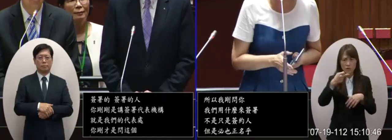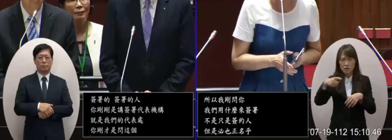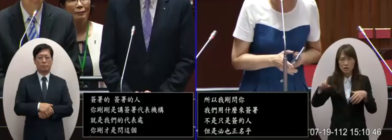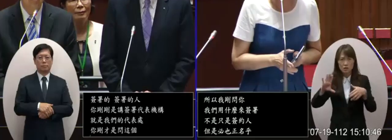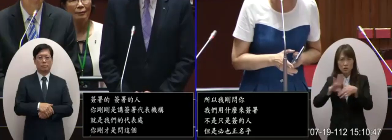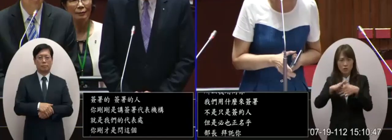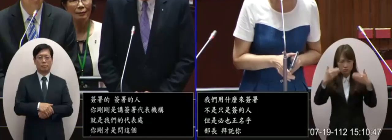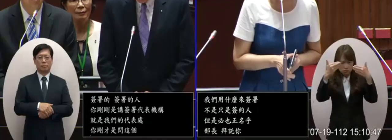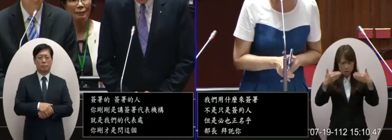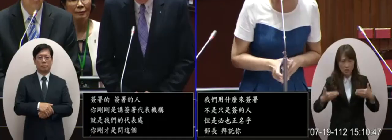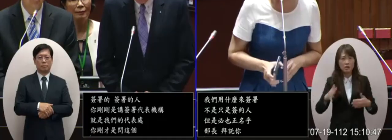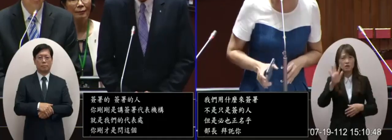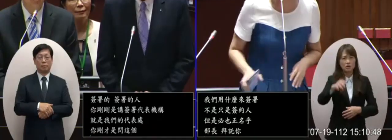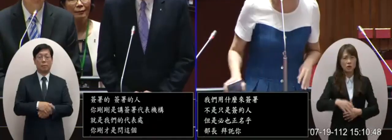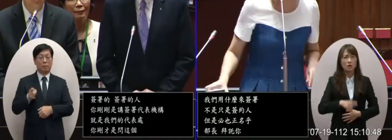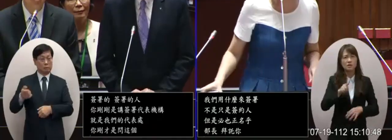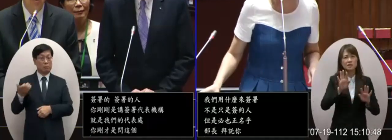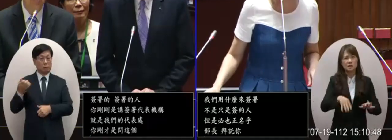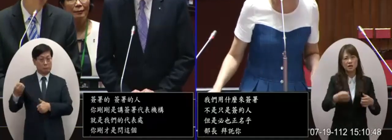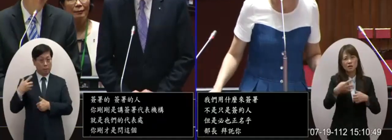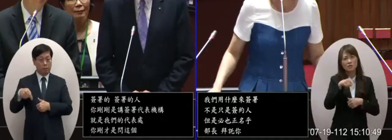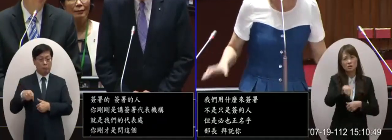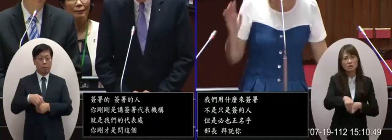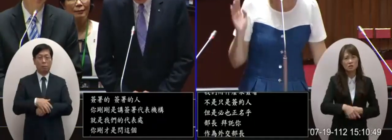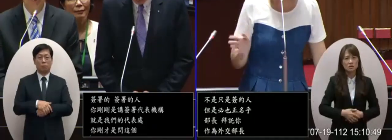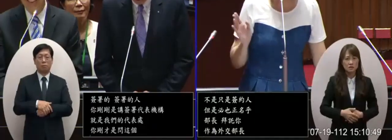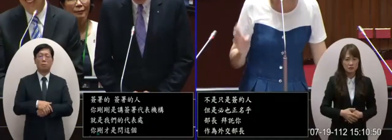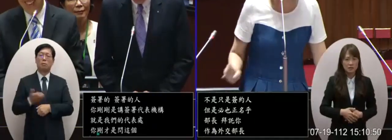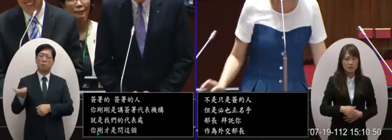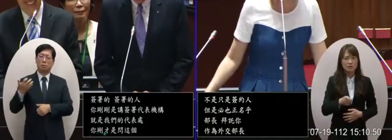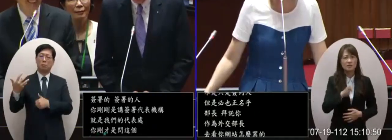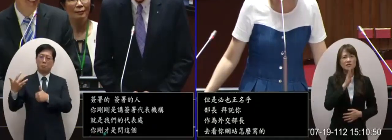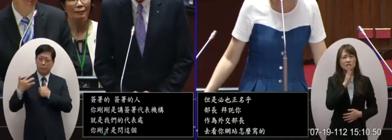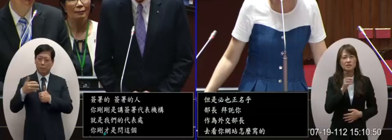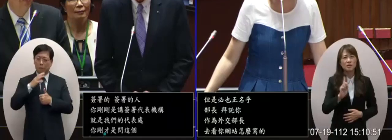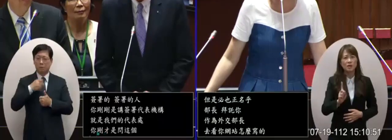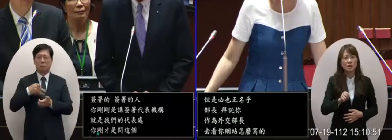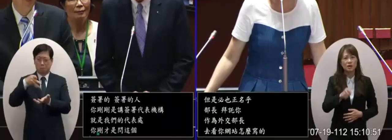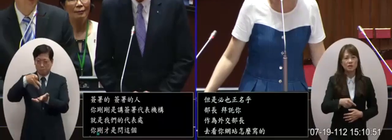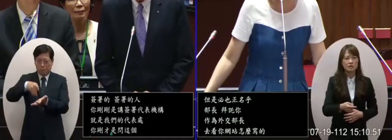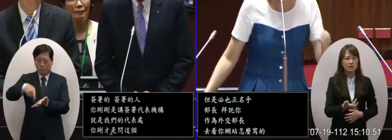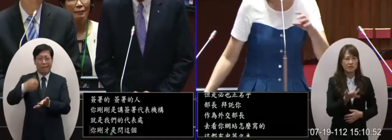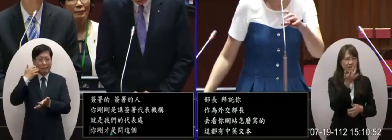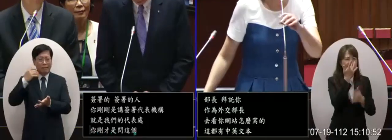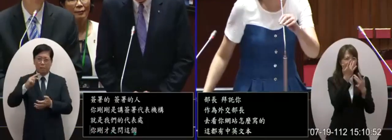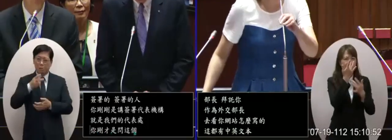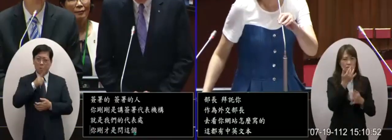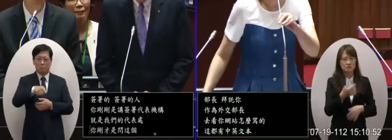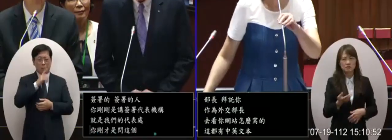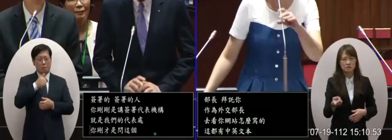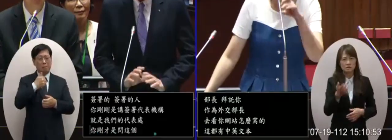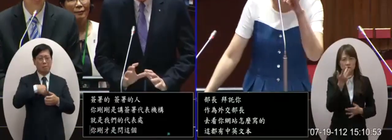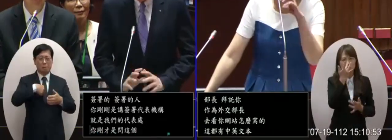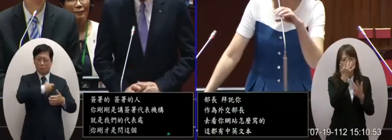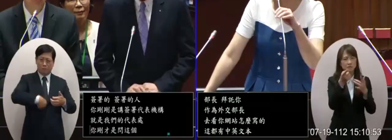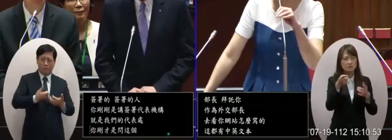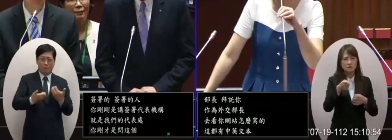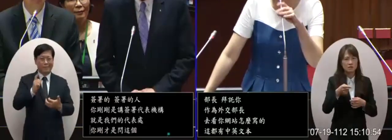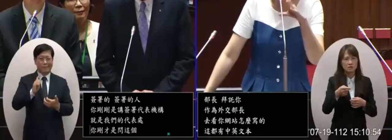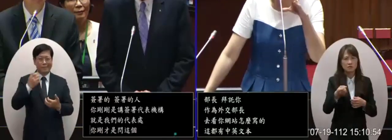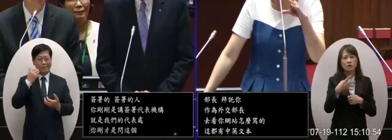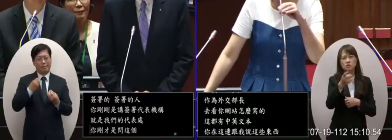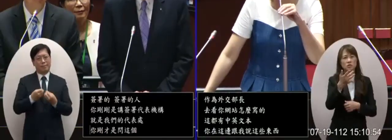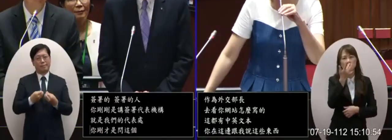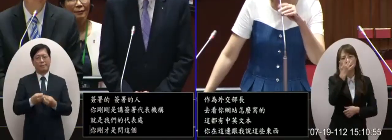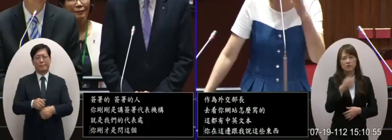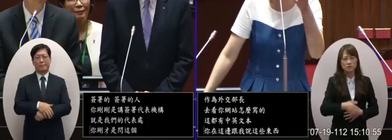好不好？你在这边跟我讲这些东西，只是暴露 你 的无知。 现在又是讲签署的这个， 因为我要还有